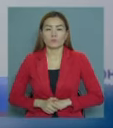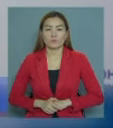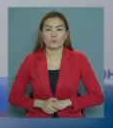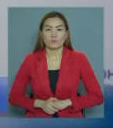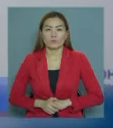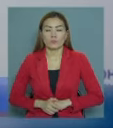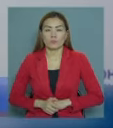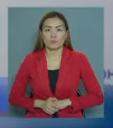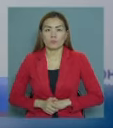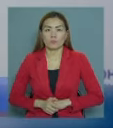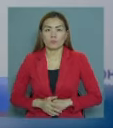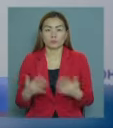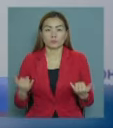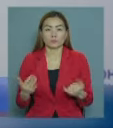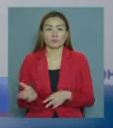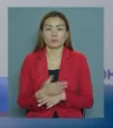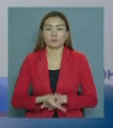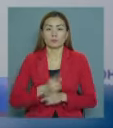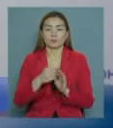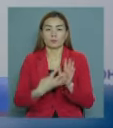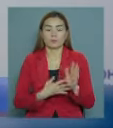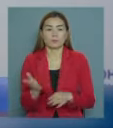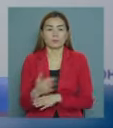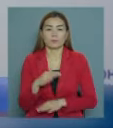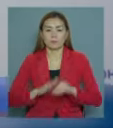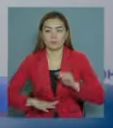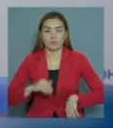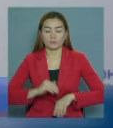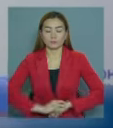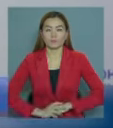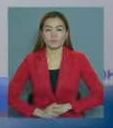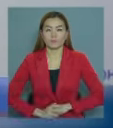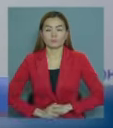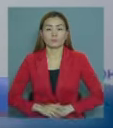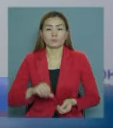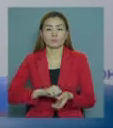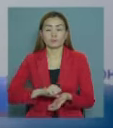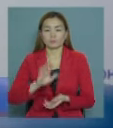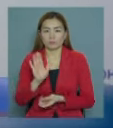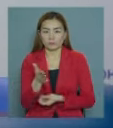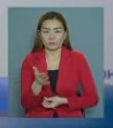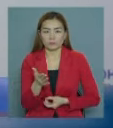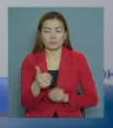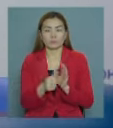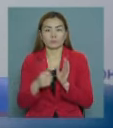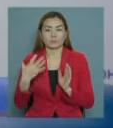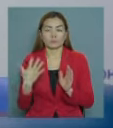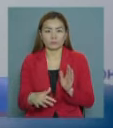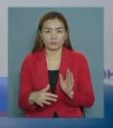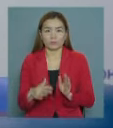Қазіргі таңда кәсіптік балық аулауға 19 балық шаруашылығы субъектісі жұмылдырылған. Онда